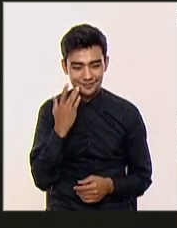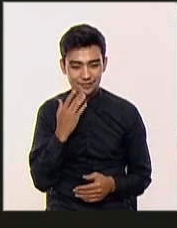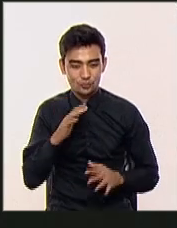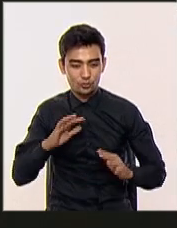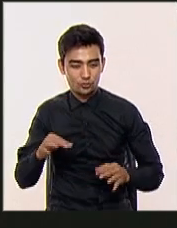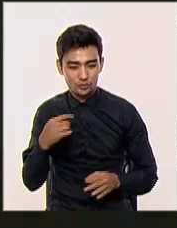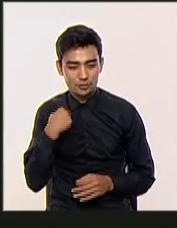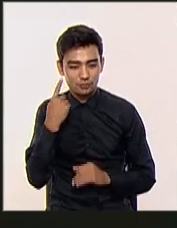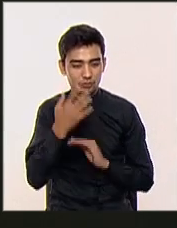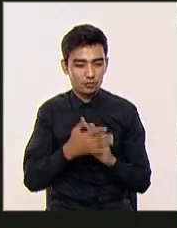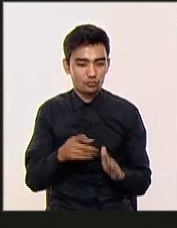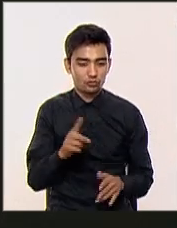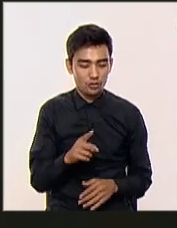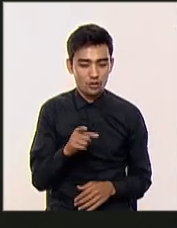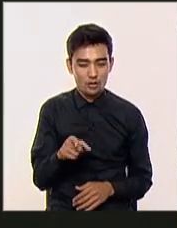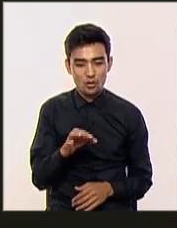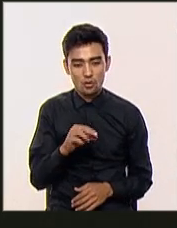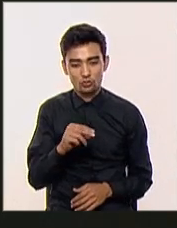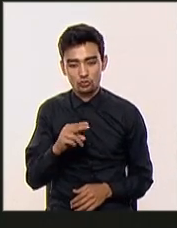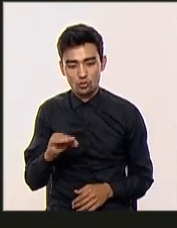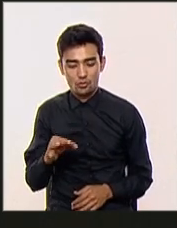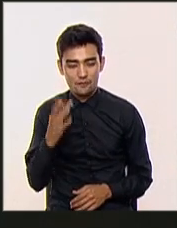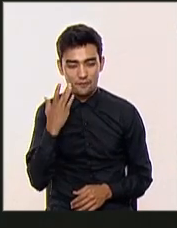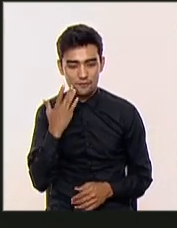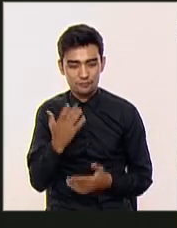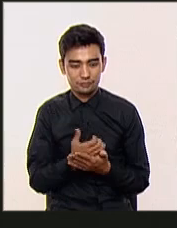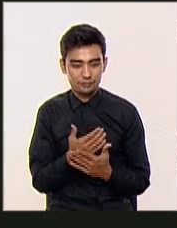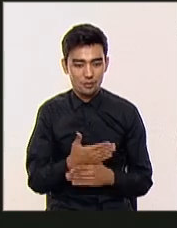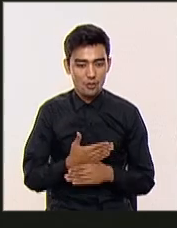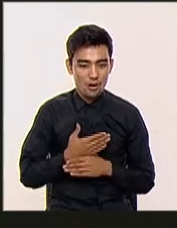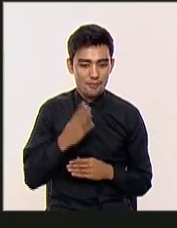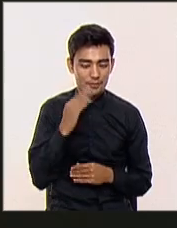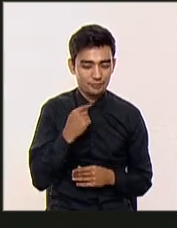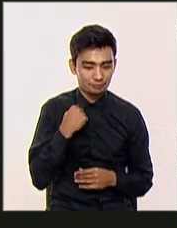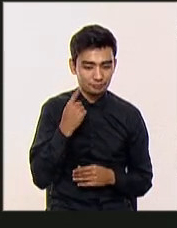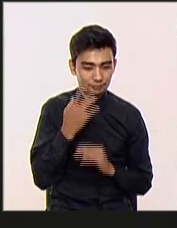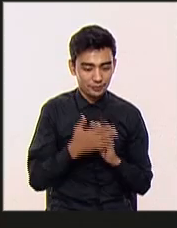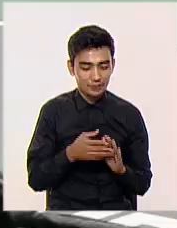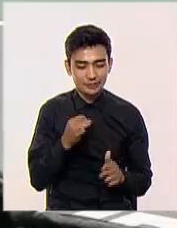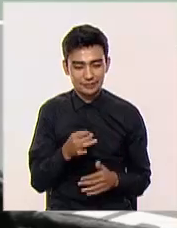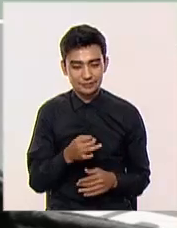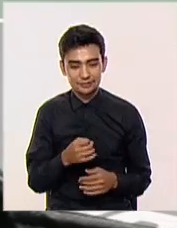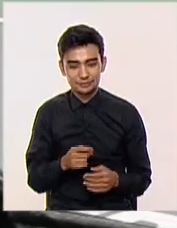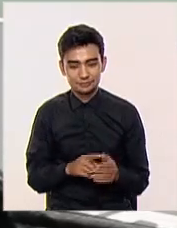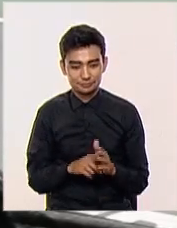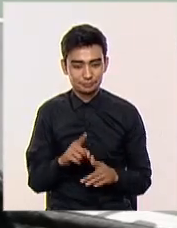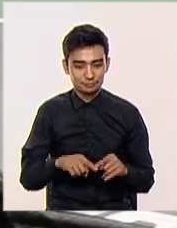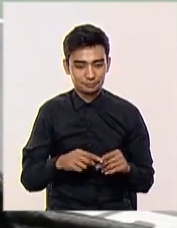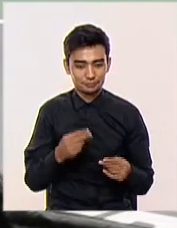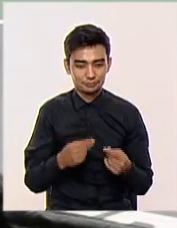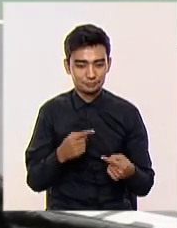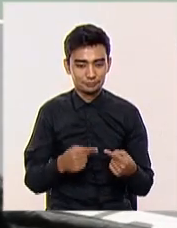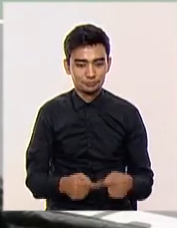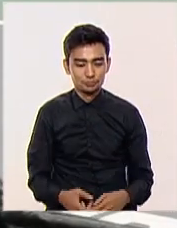я понял, что очко-то может и потом помочь. Я об этом сказал Саше и начал более сконцентрированно